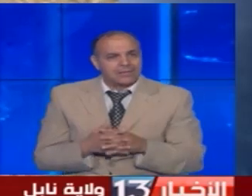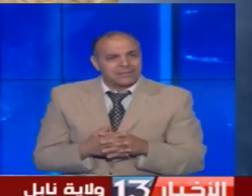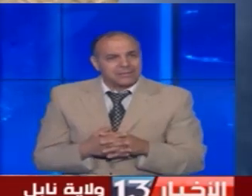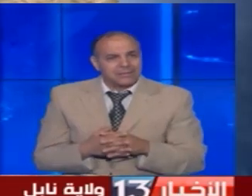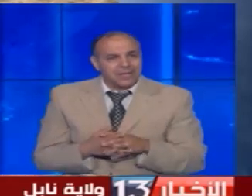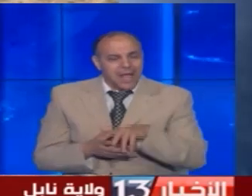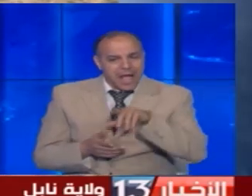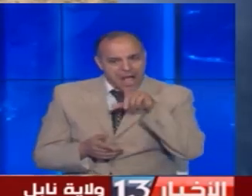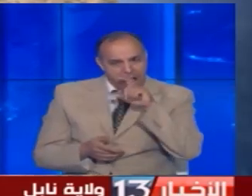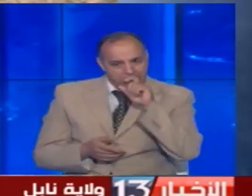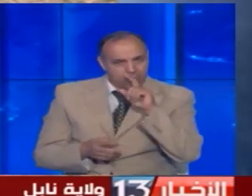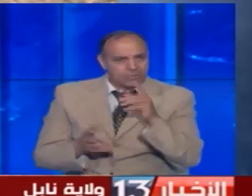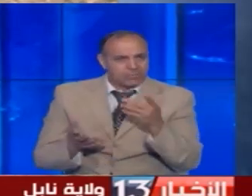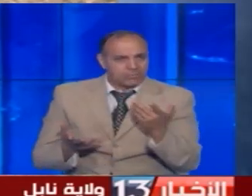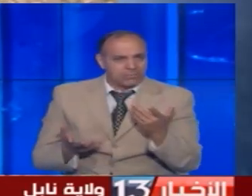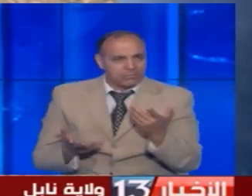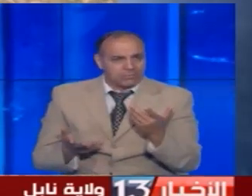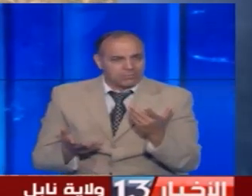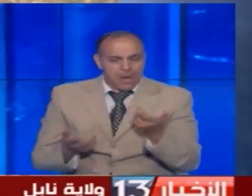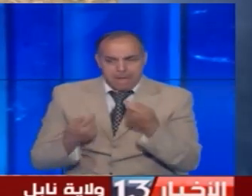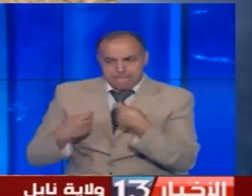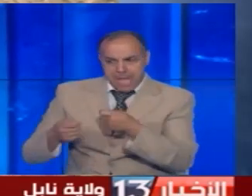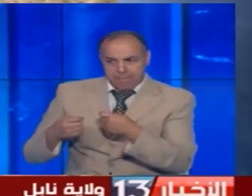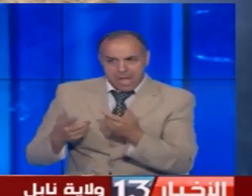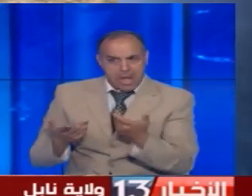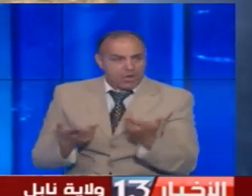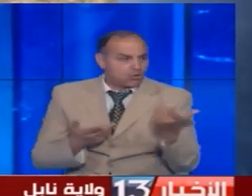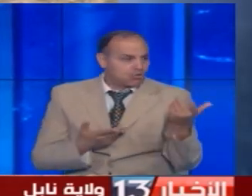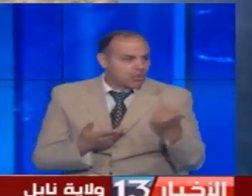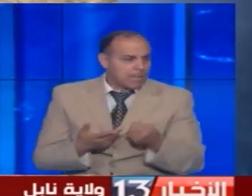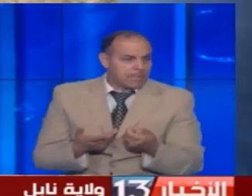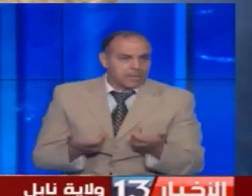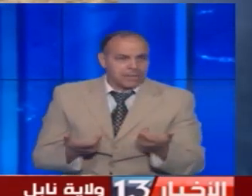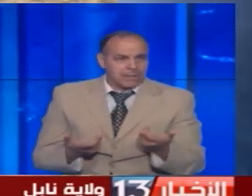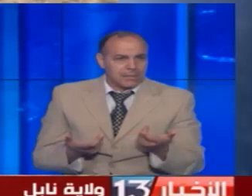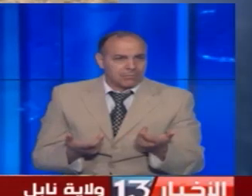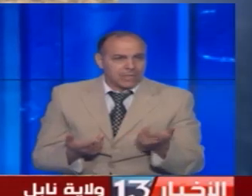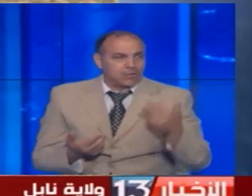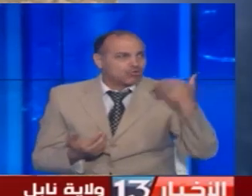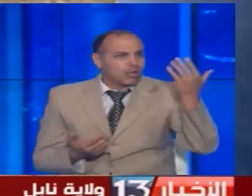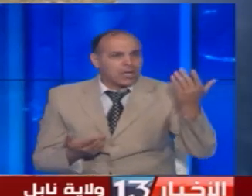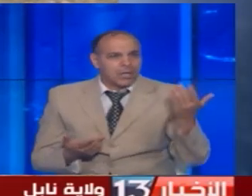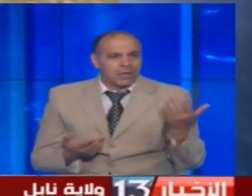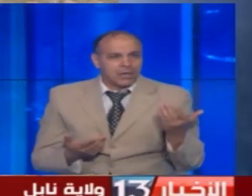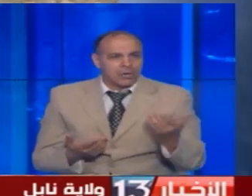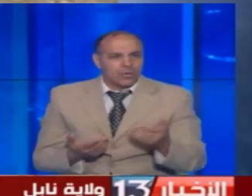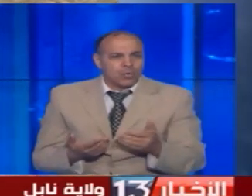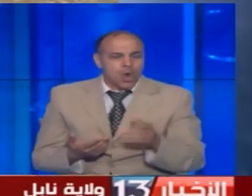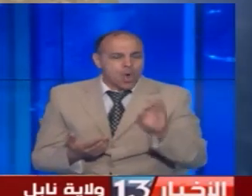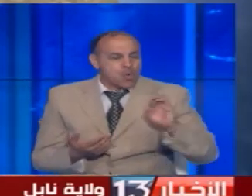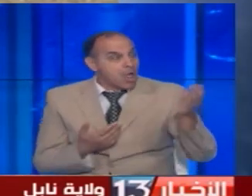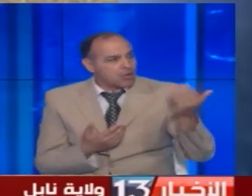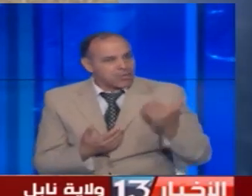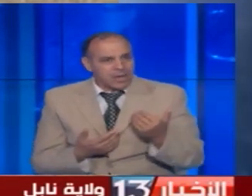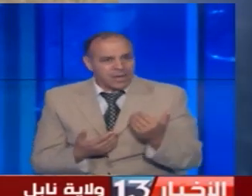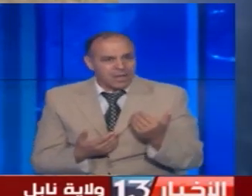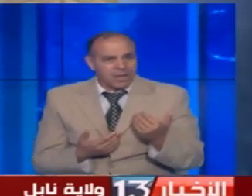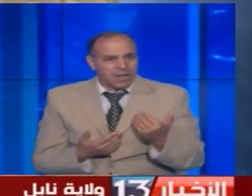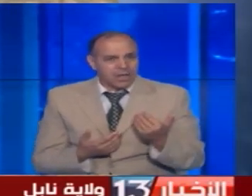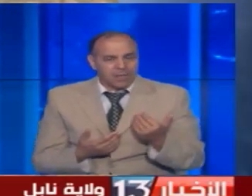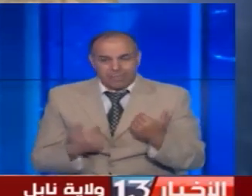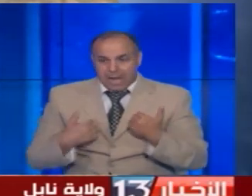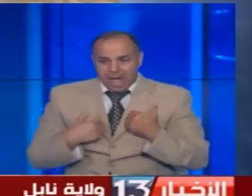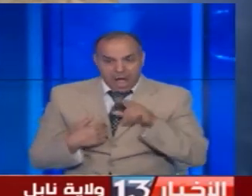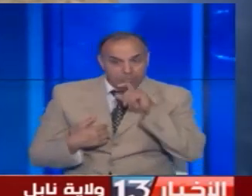اكل الأنواع، توريد الانواع هذيك الانواع الخليجيه مثلا ولا الموجوده في اوروبا، ويفسد لنا